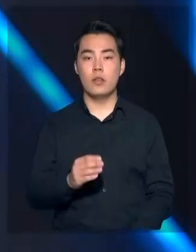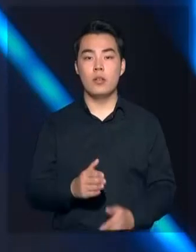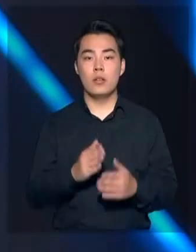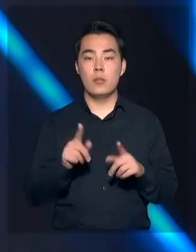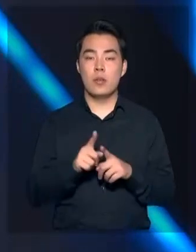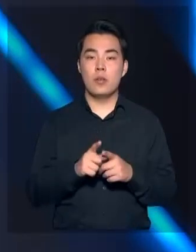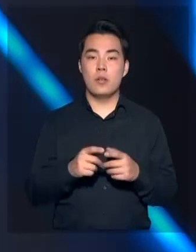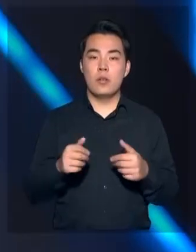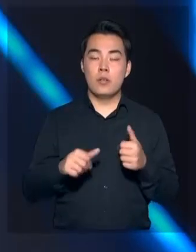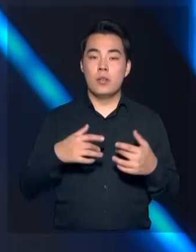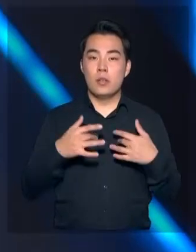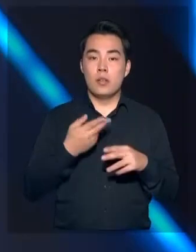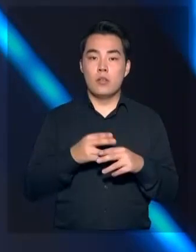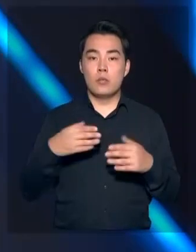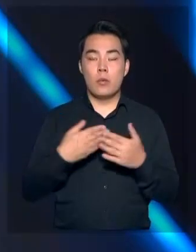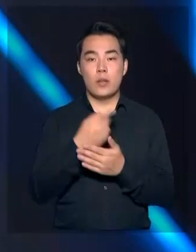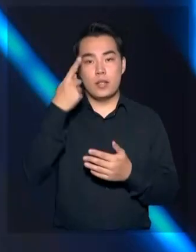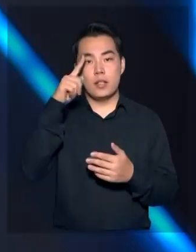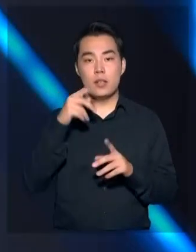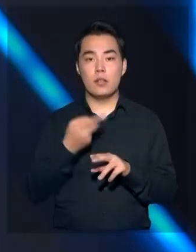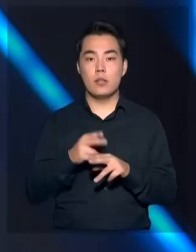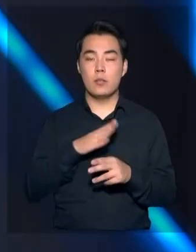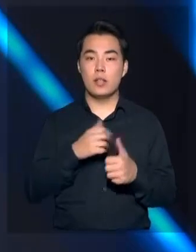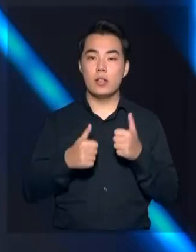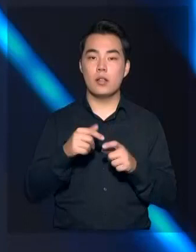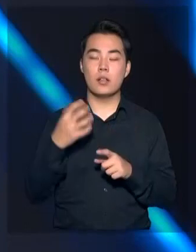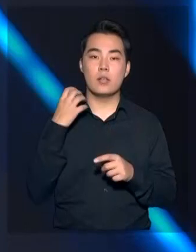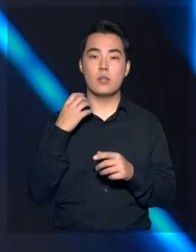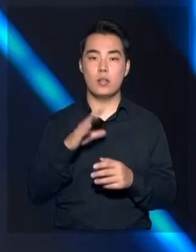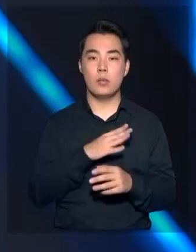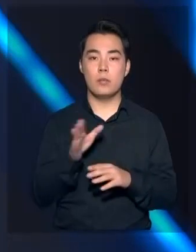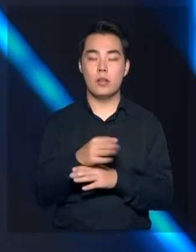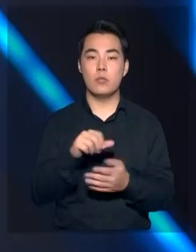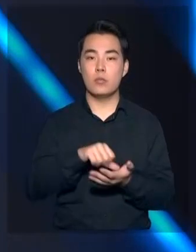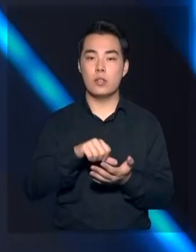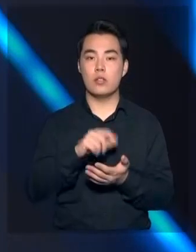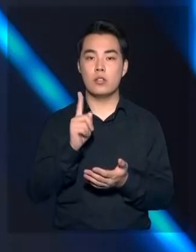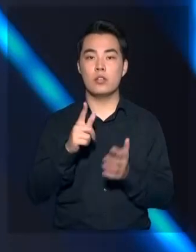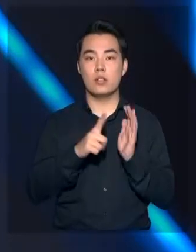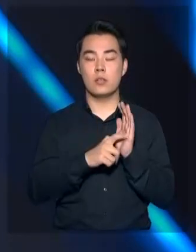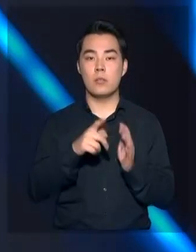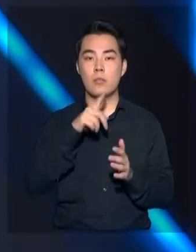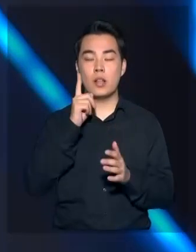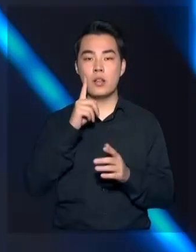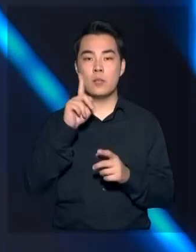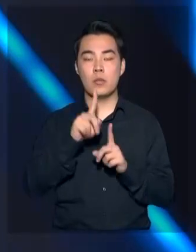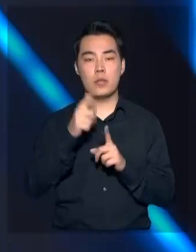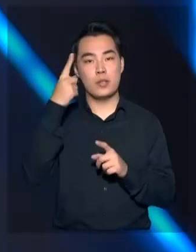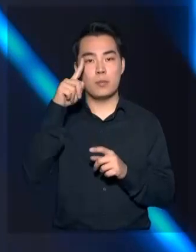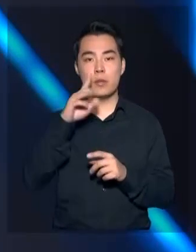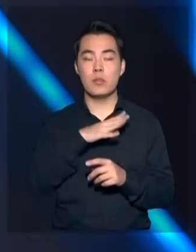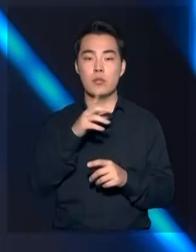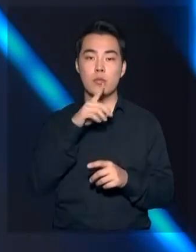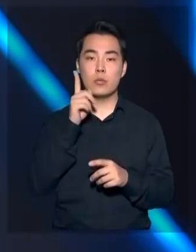Масштабный фестиваль инновационных идей состоялся в Кызыларде. В нем участвовали около 1700 молодых изобретателей.